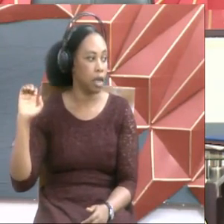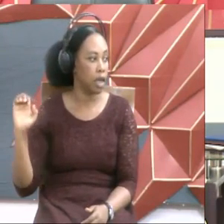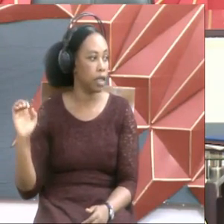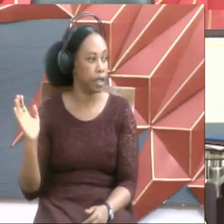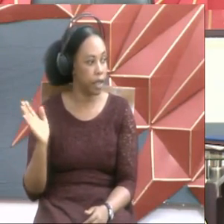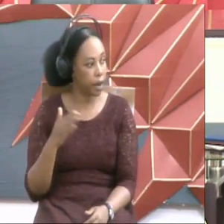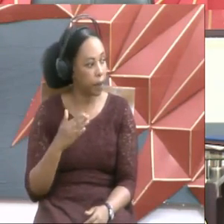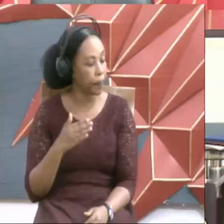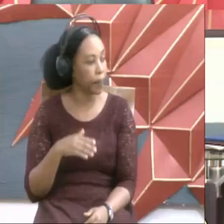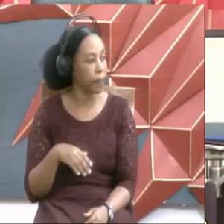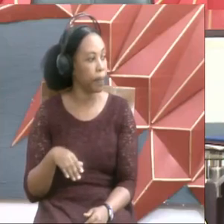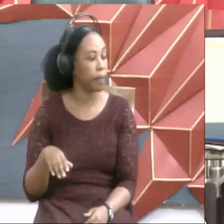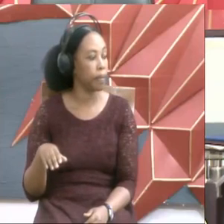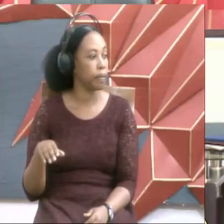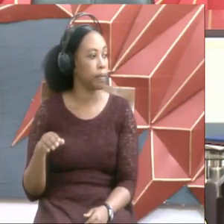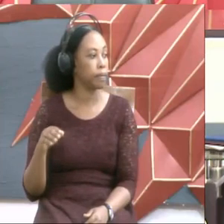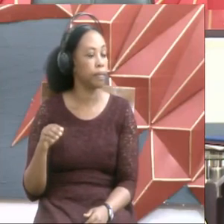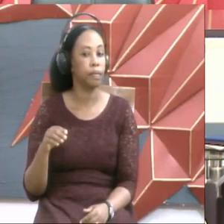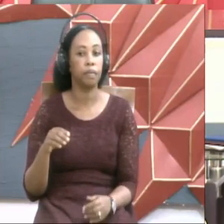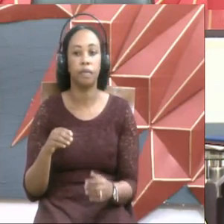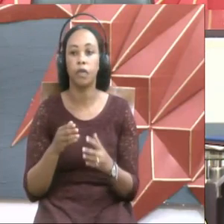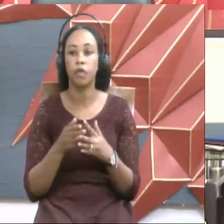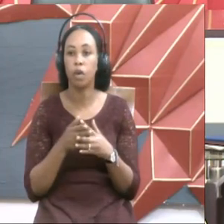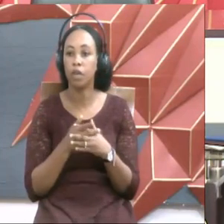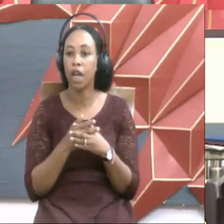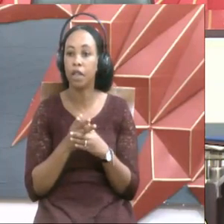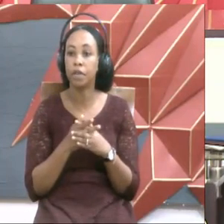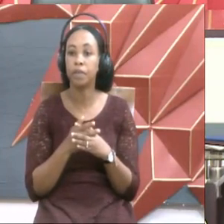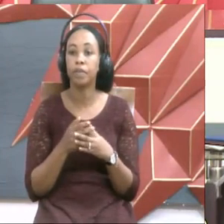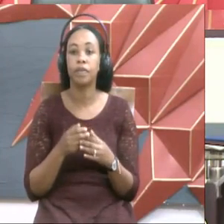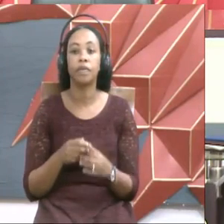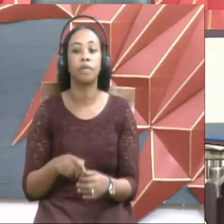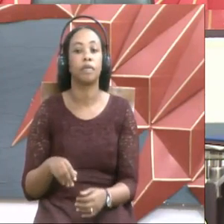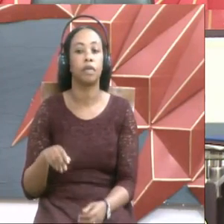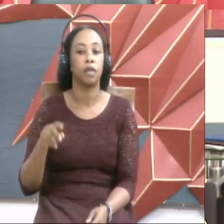Dubanowski Womu Budage Hari Jili